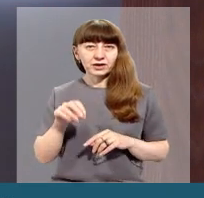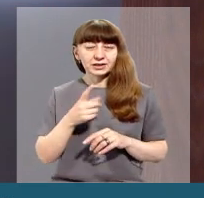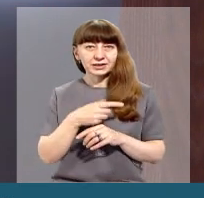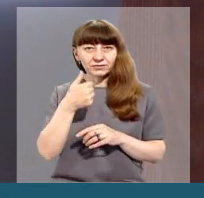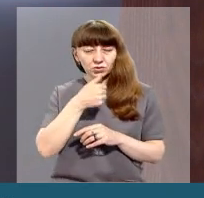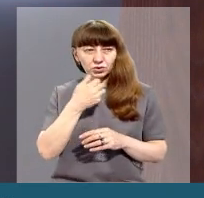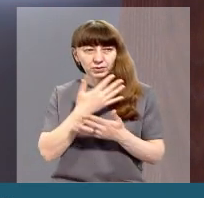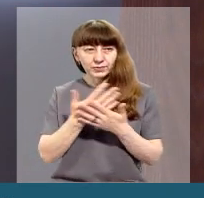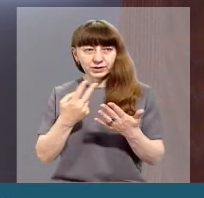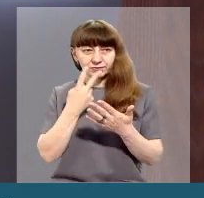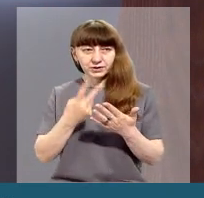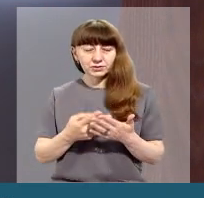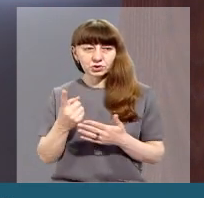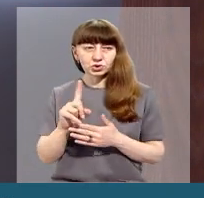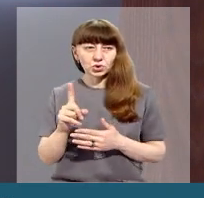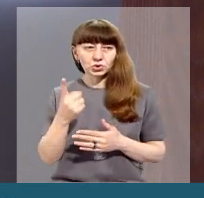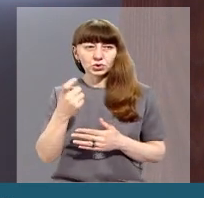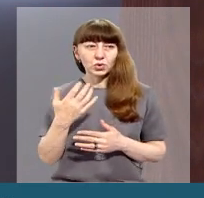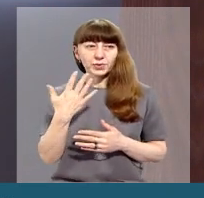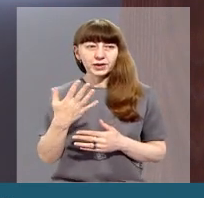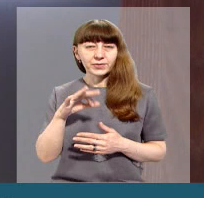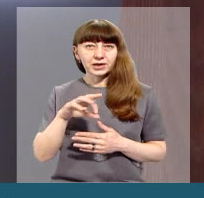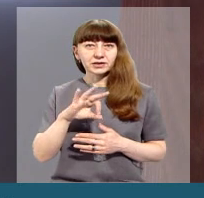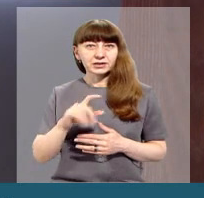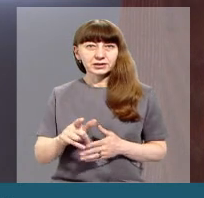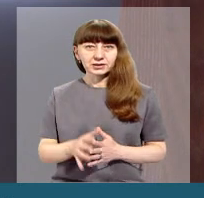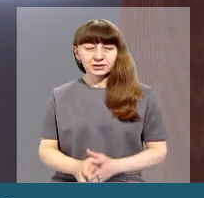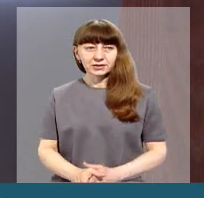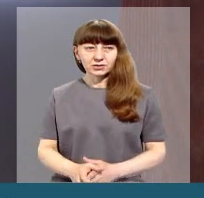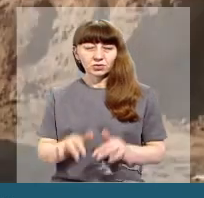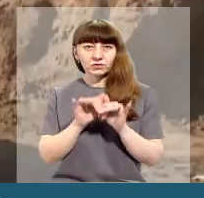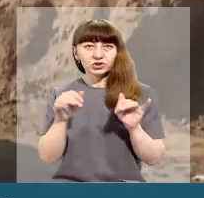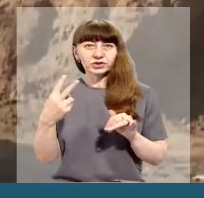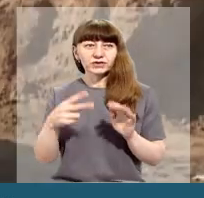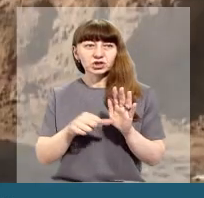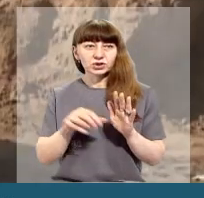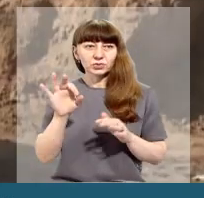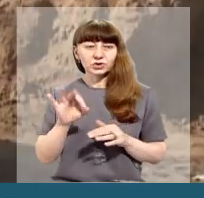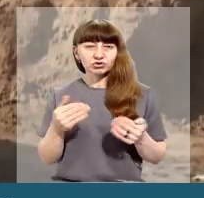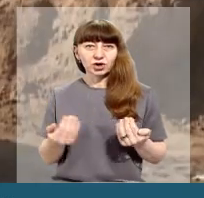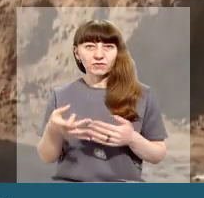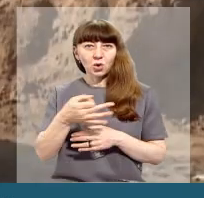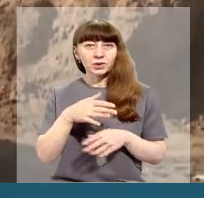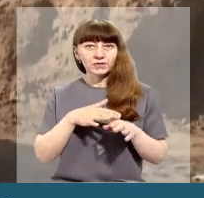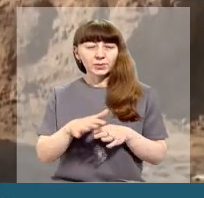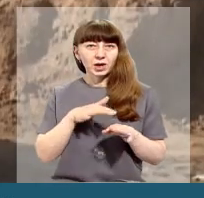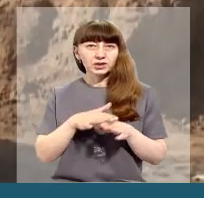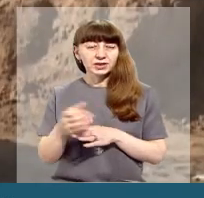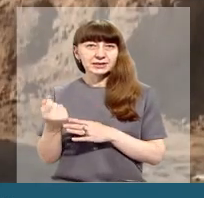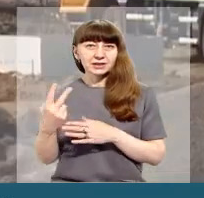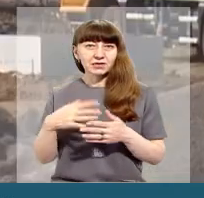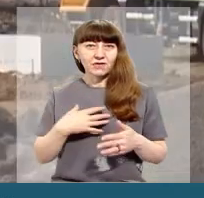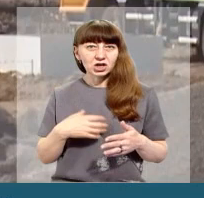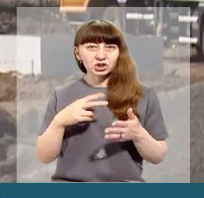видим, что почти 105 миллиардов тенге, то есть рост на 26%. Сейчас в области идет реализация сразу